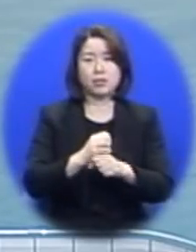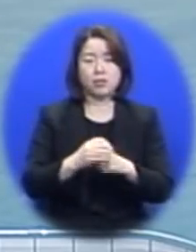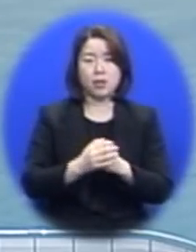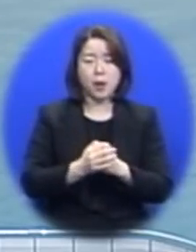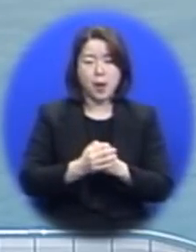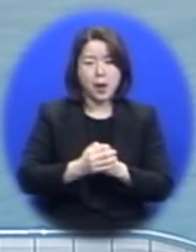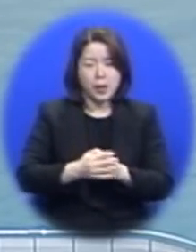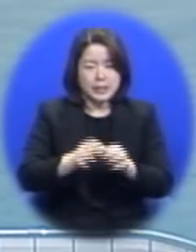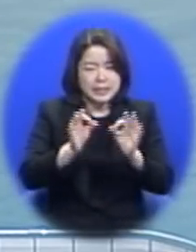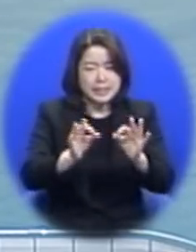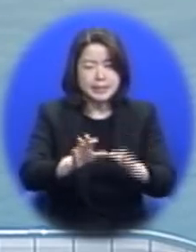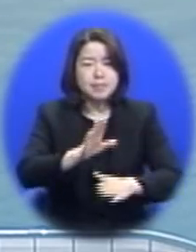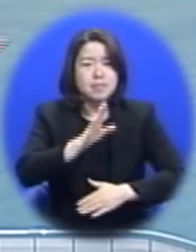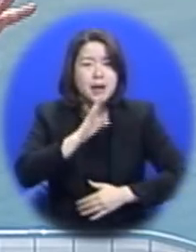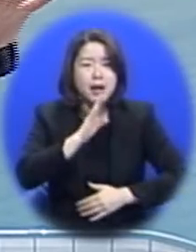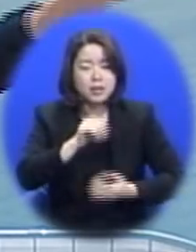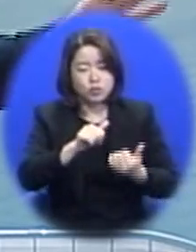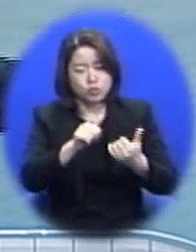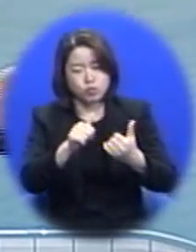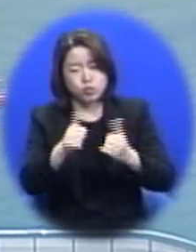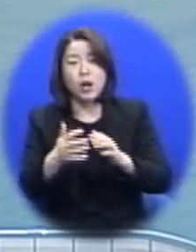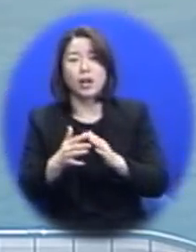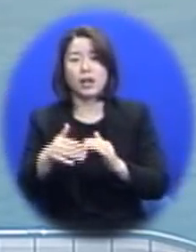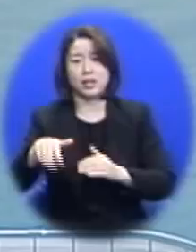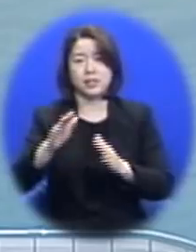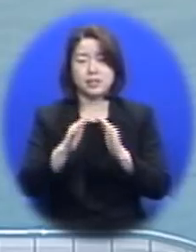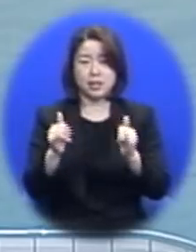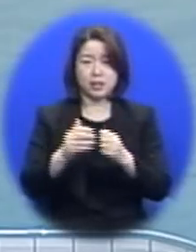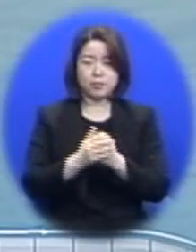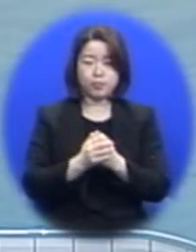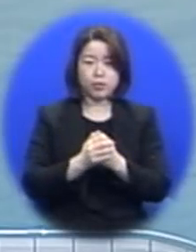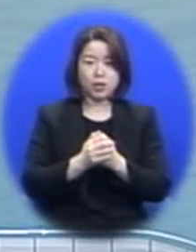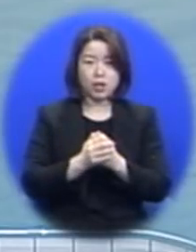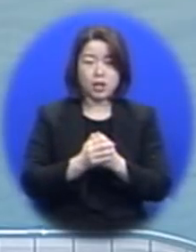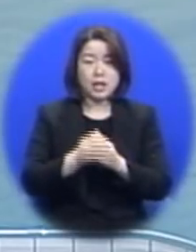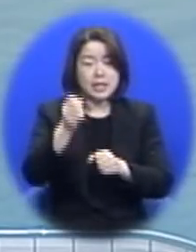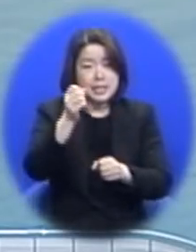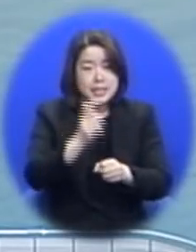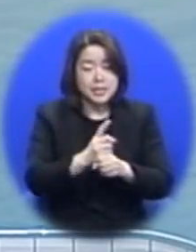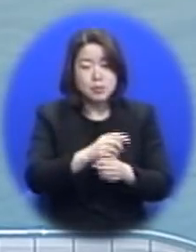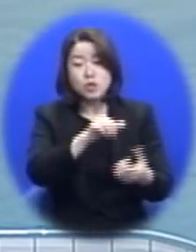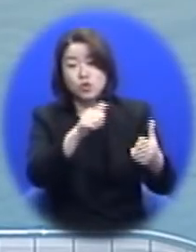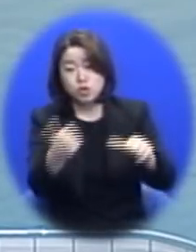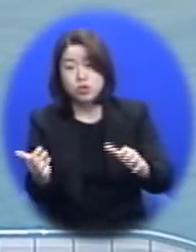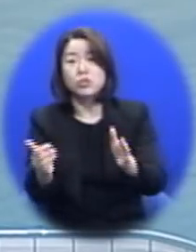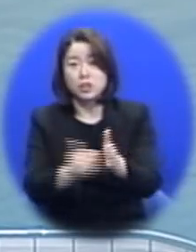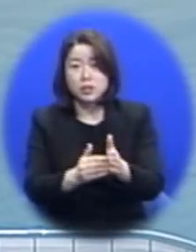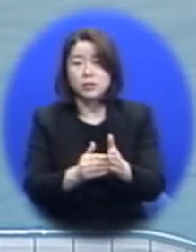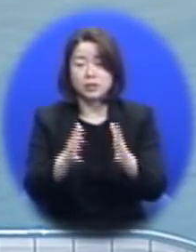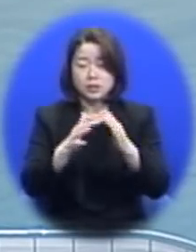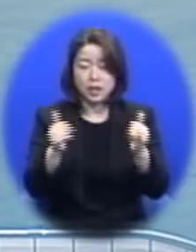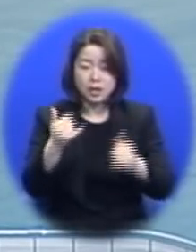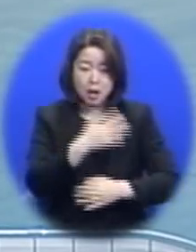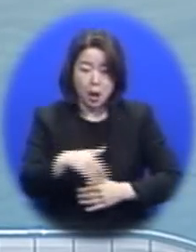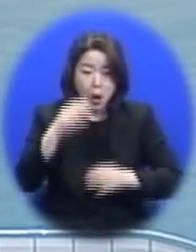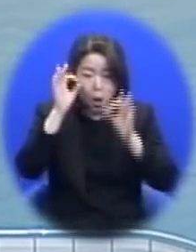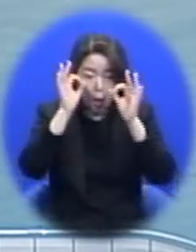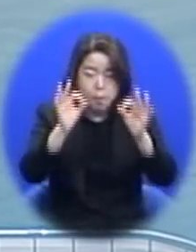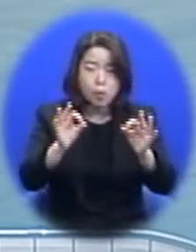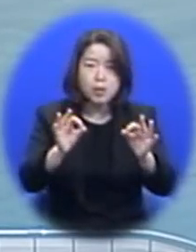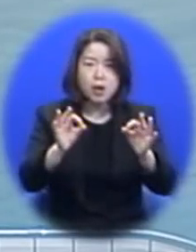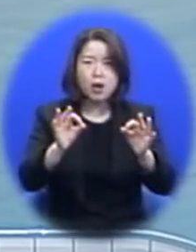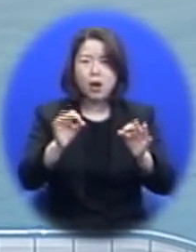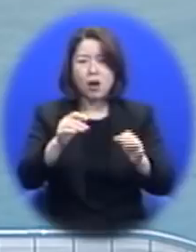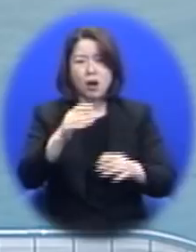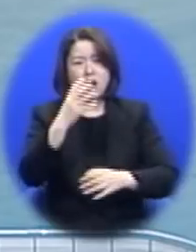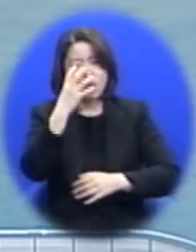쓰고 있습니다. 여러분 죽은 시체를 보면 끔찍하고 그리고 슬프죠. 그런데 막